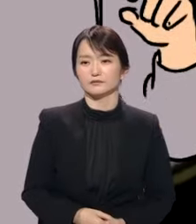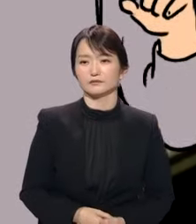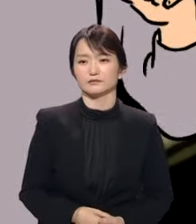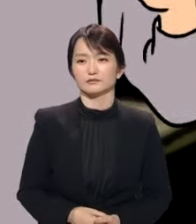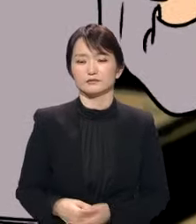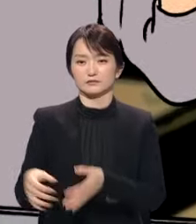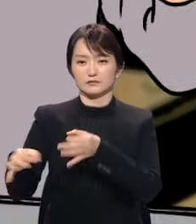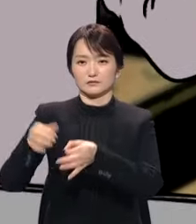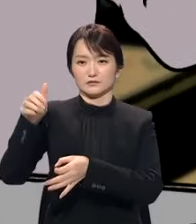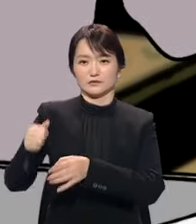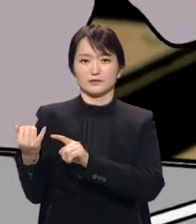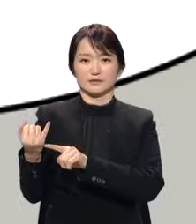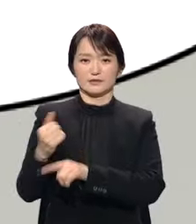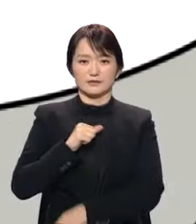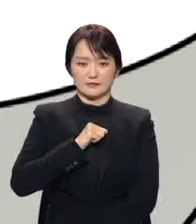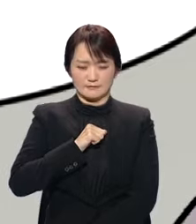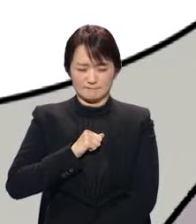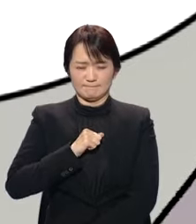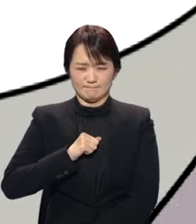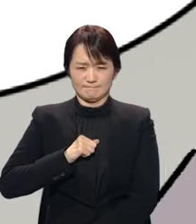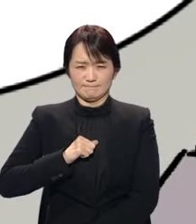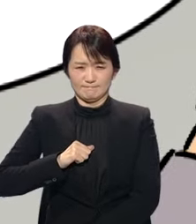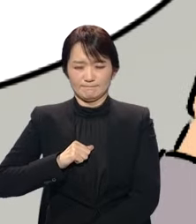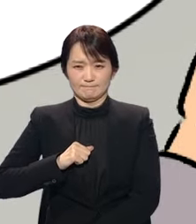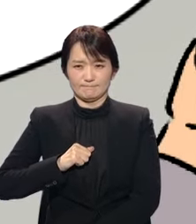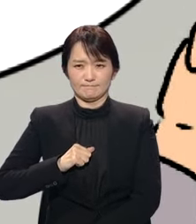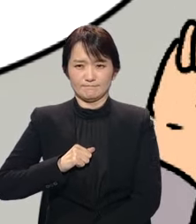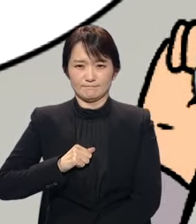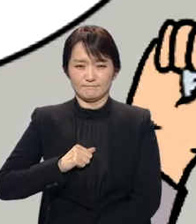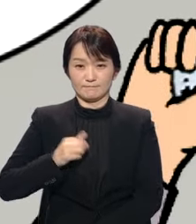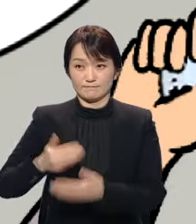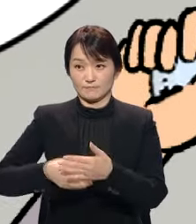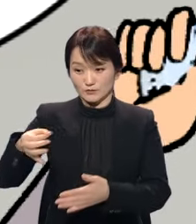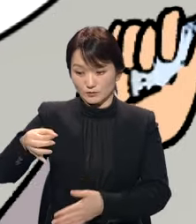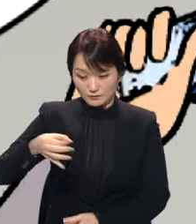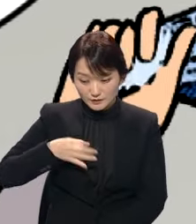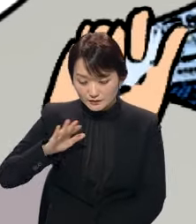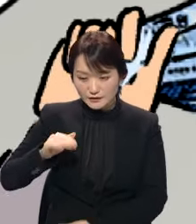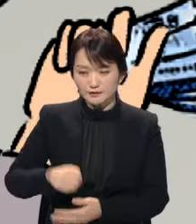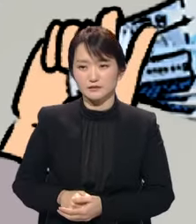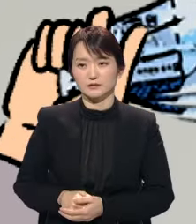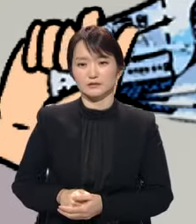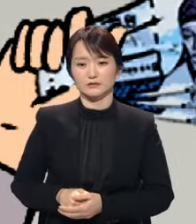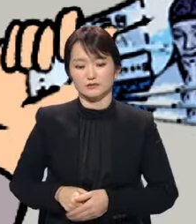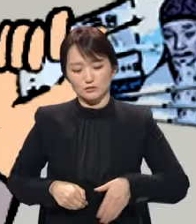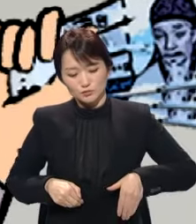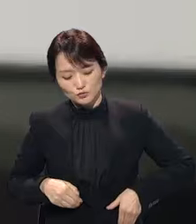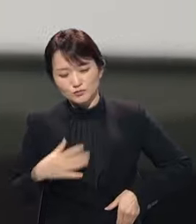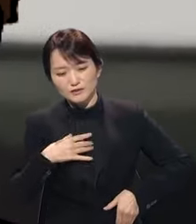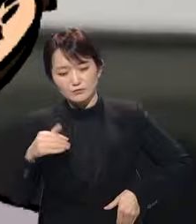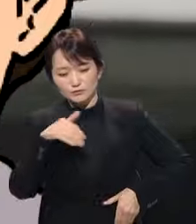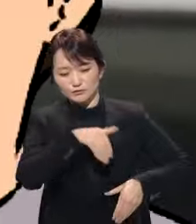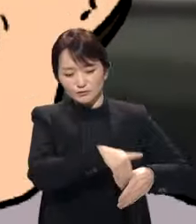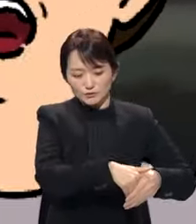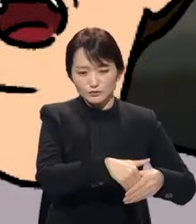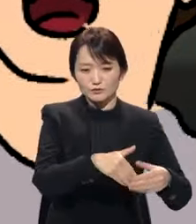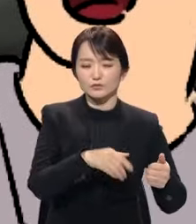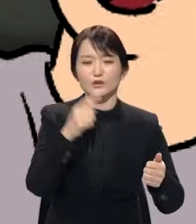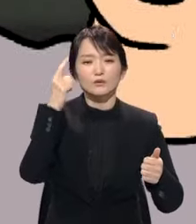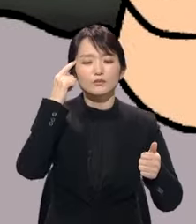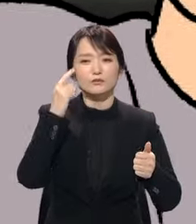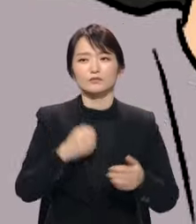사장님 정말 꾹꾹꾹꾹 참으시면서 거스름돈 안 받겠다는 걸 주머니에 일부러 넣어줬대요. 근데 사장님이 왜